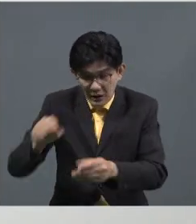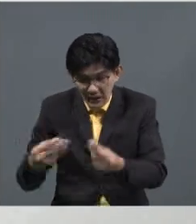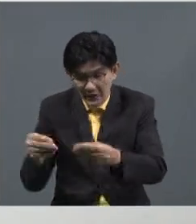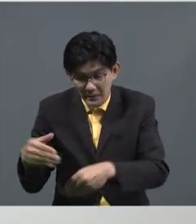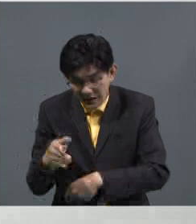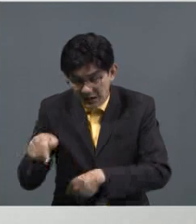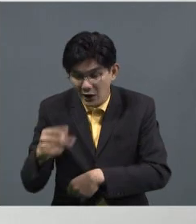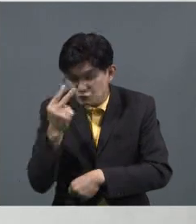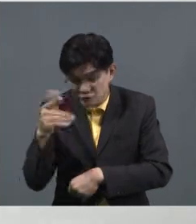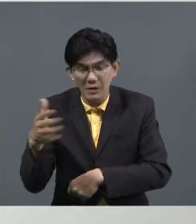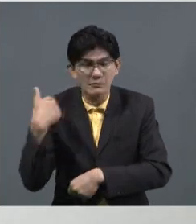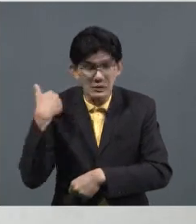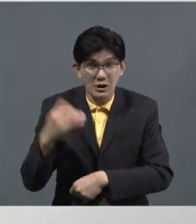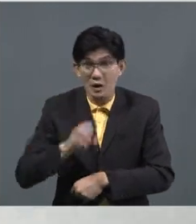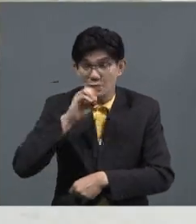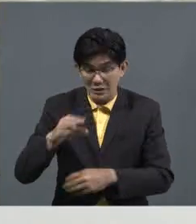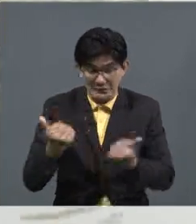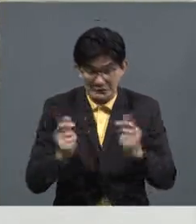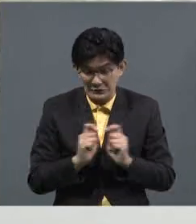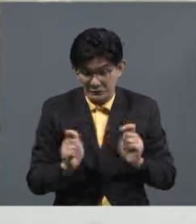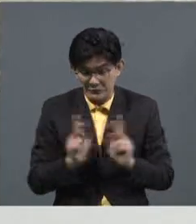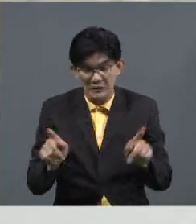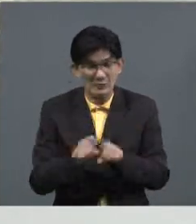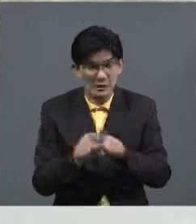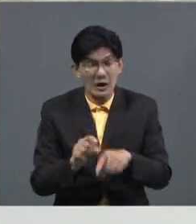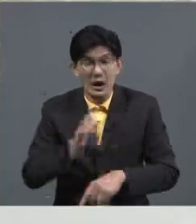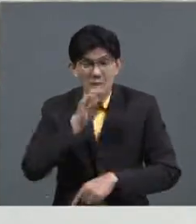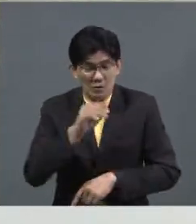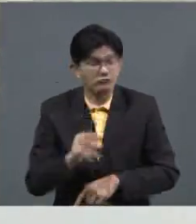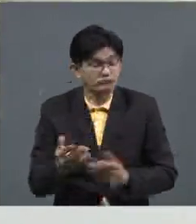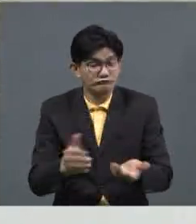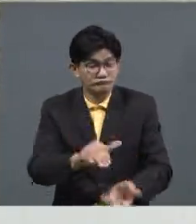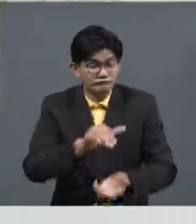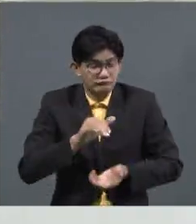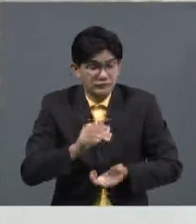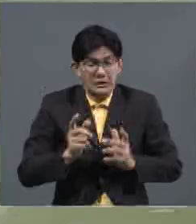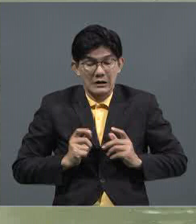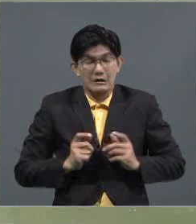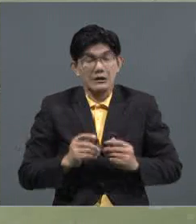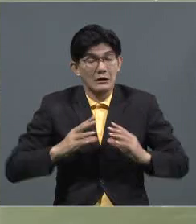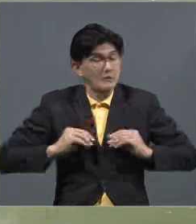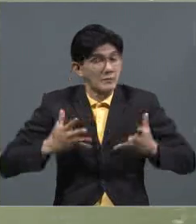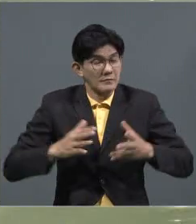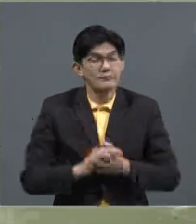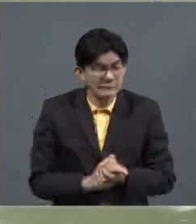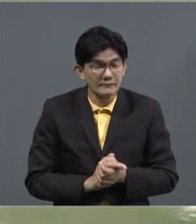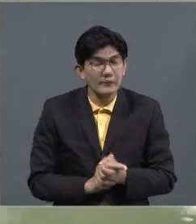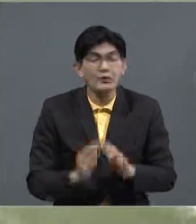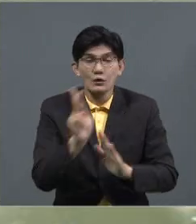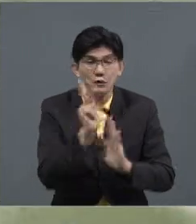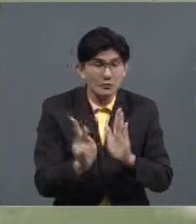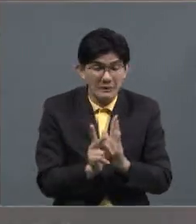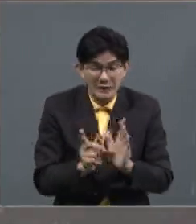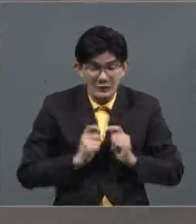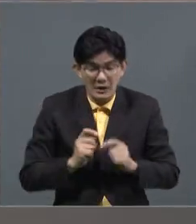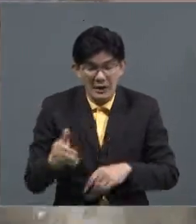งยืนยันเมื่อวานและวันนี้ก็ยืนยันต่ออนุกรรมการเหมือนกันว่าไม่เคยได้รับตรงนี้สำหรับข้อกฎหมายนะครับการอนุญาตให้นำเข้าป